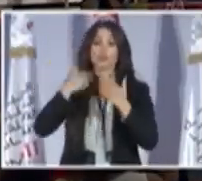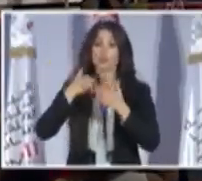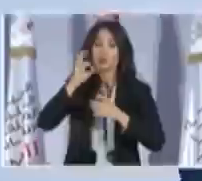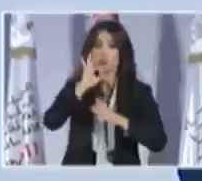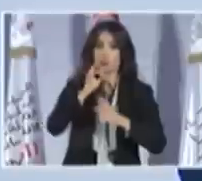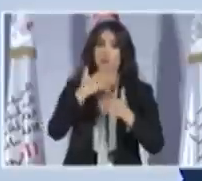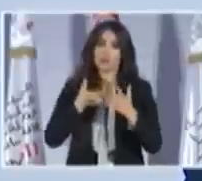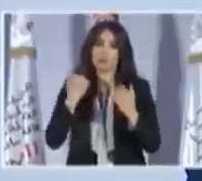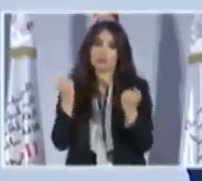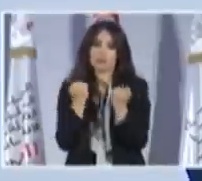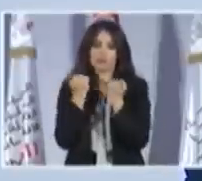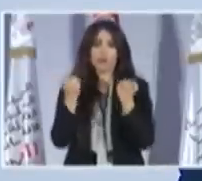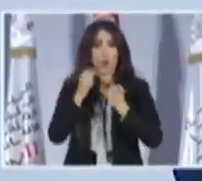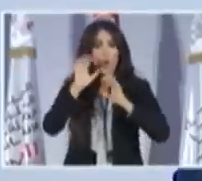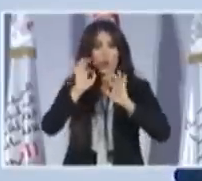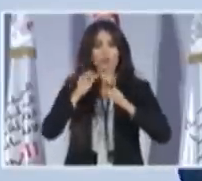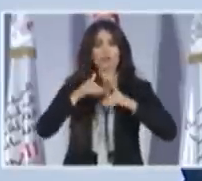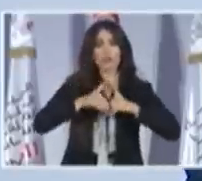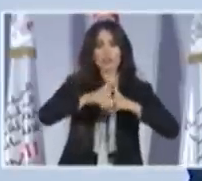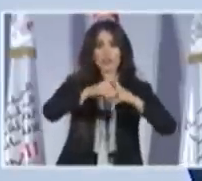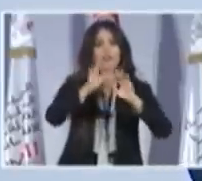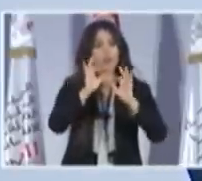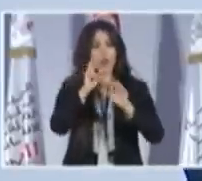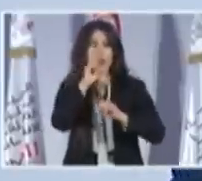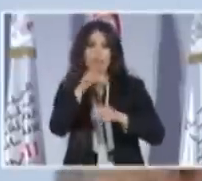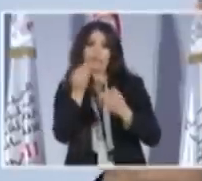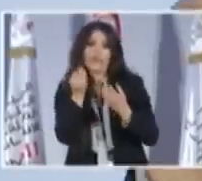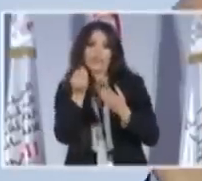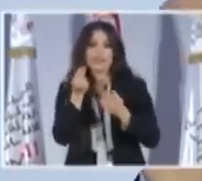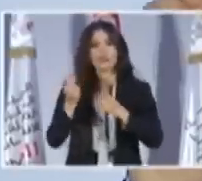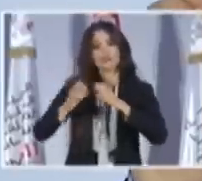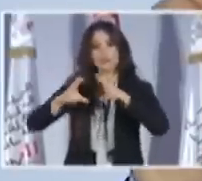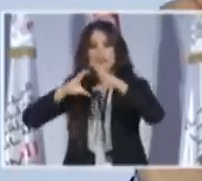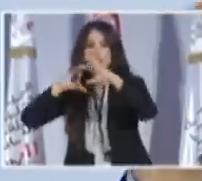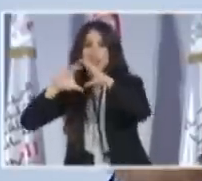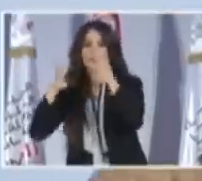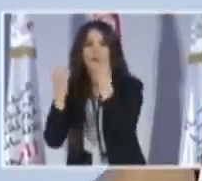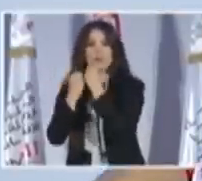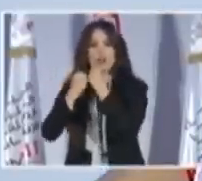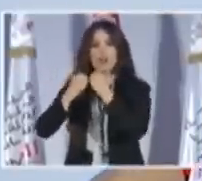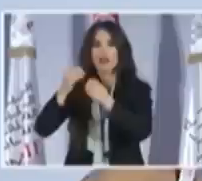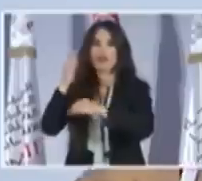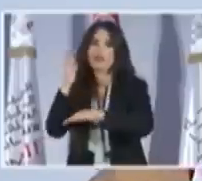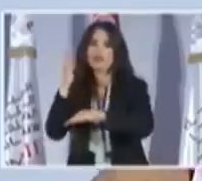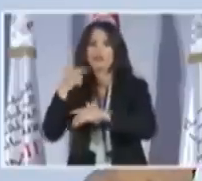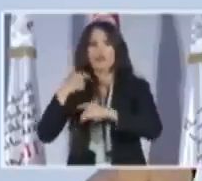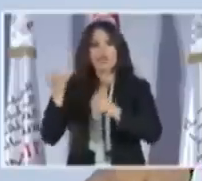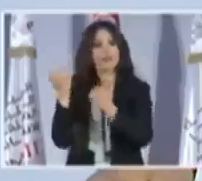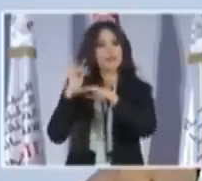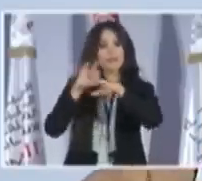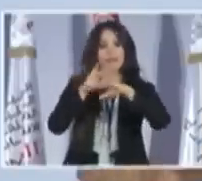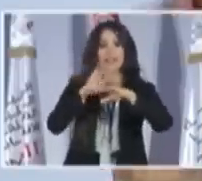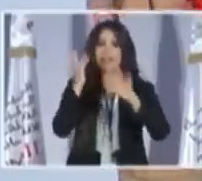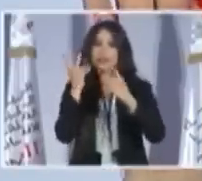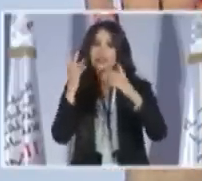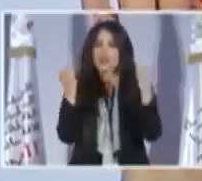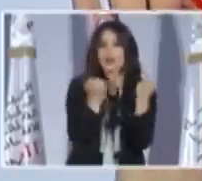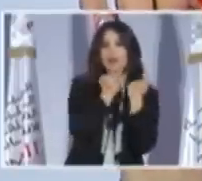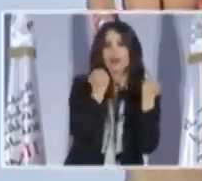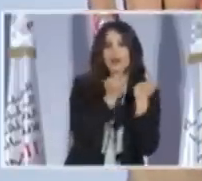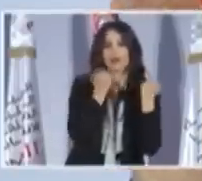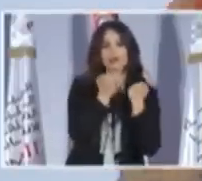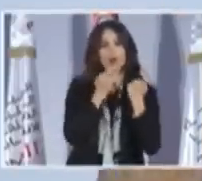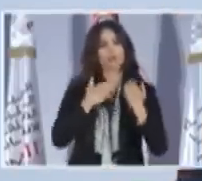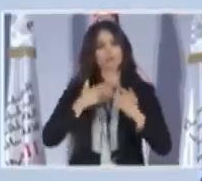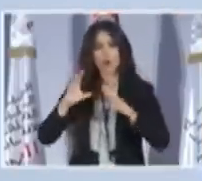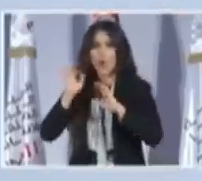اما انك تعمل لقاءات او حوارات مع مترشحين لازم تعمل ها في الحمله فتره